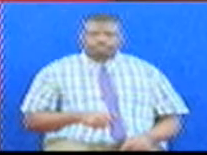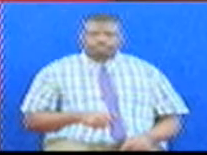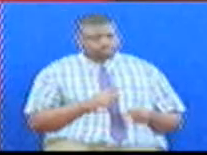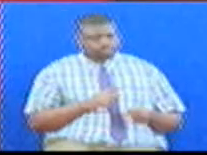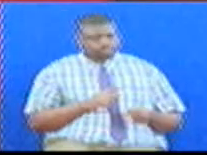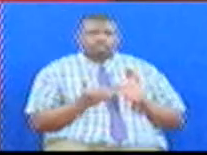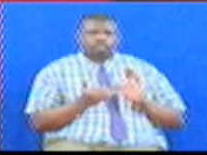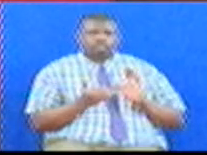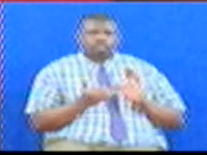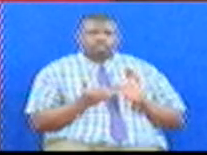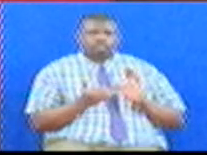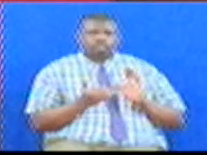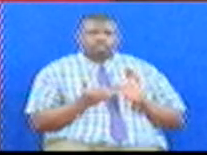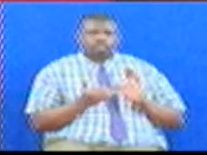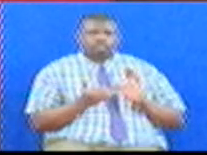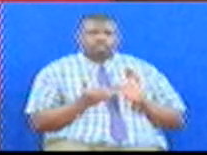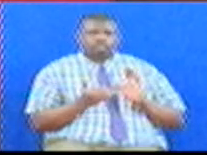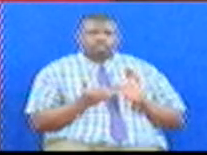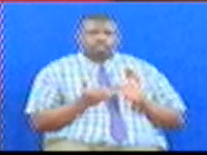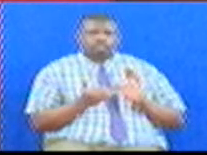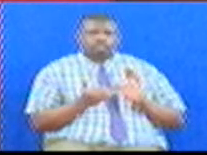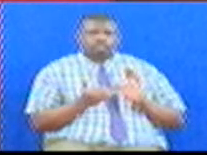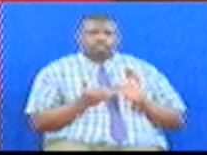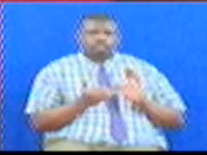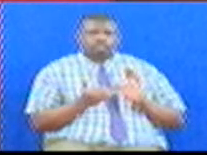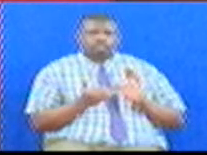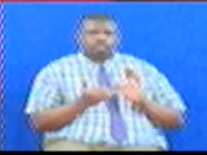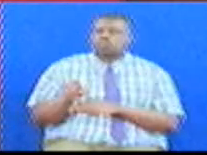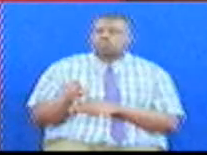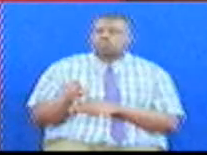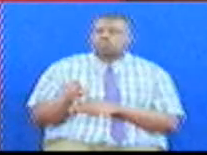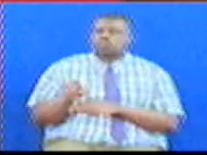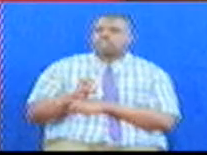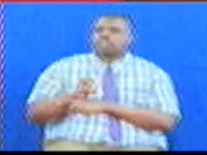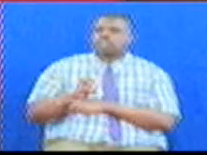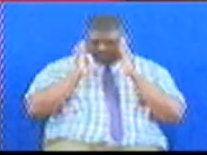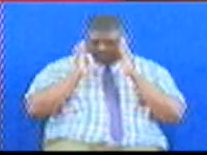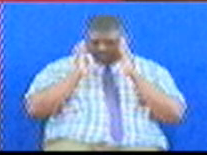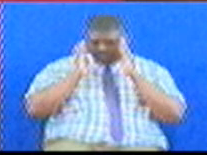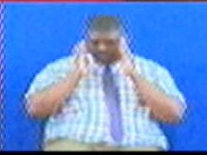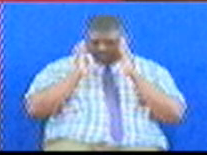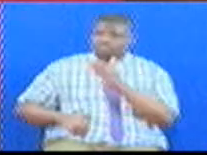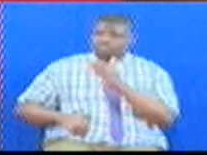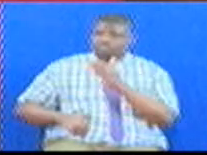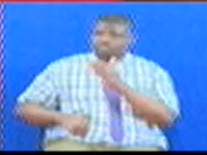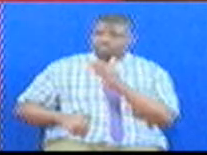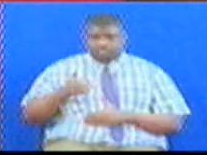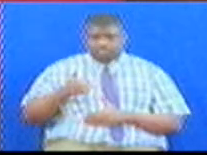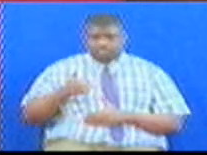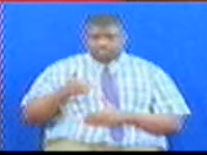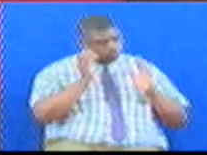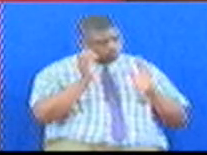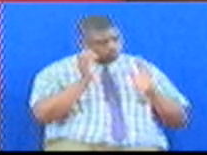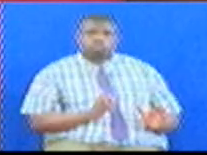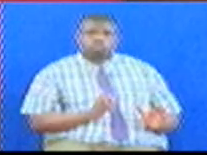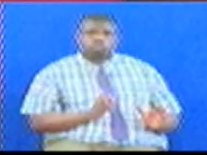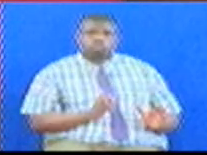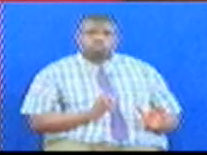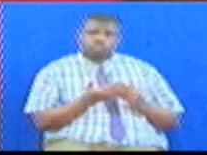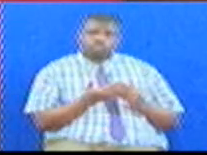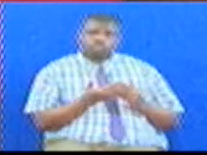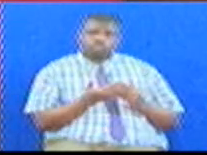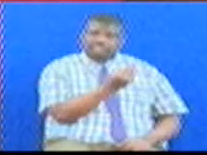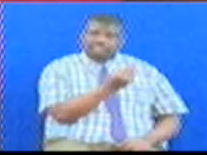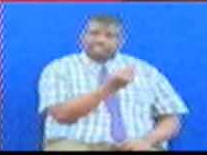zilizokuja hapa ni hii ambayo ya kulinda heshima ya viongozi wa mihimili, kwamba badala ya kushtakiwa wao